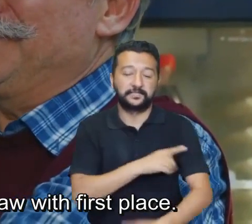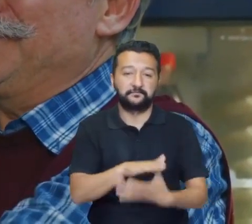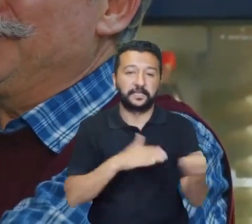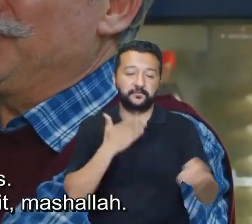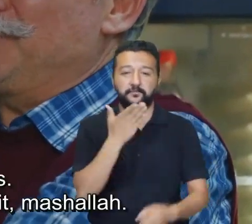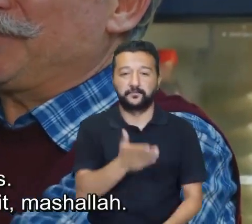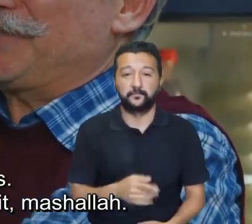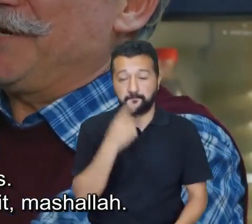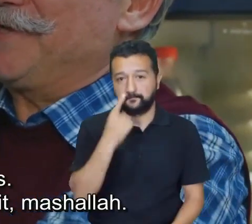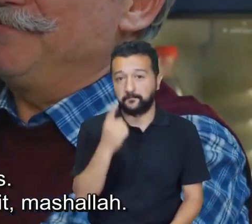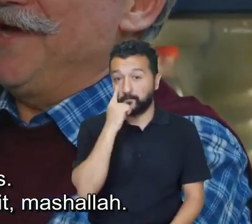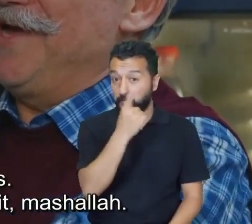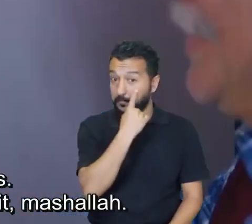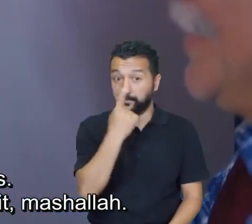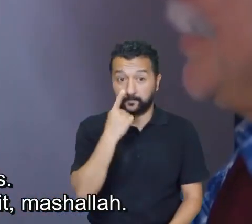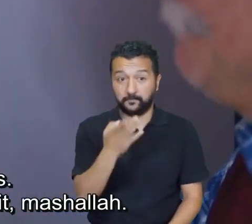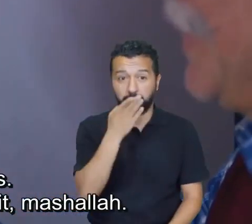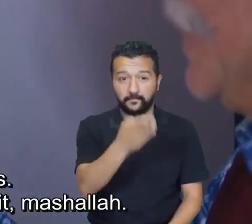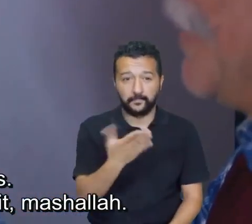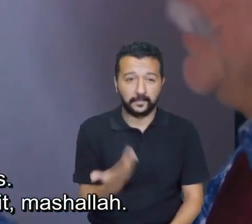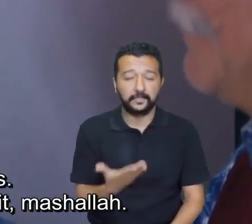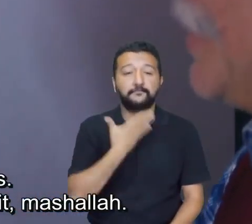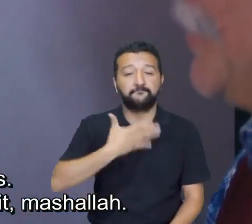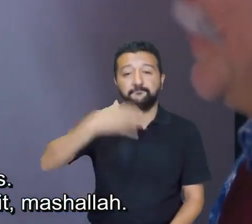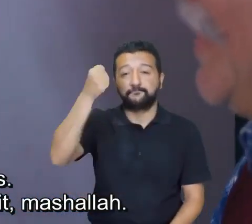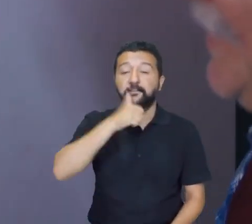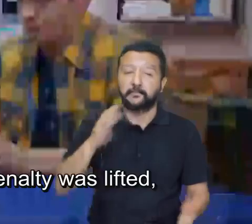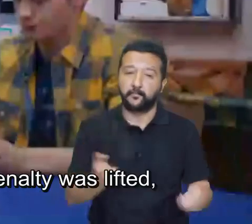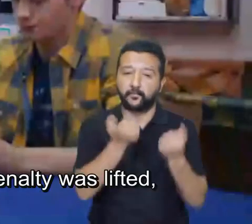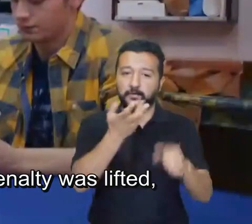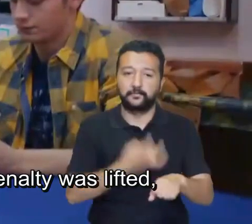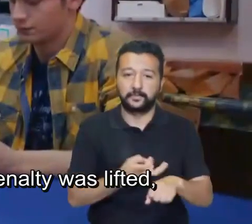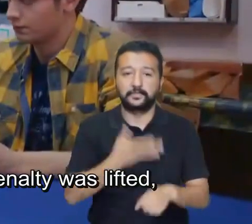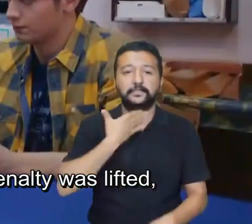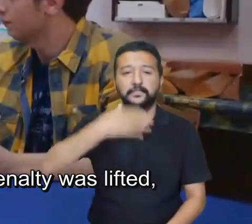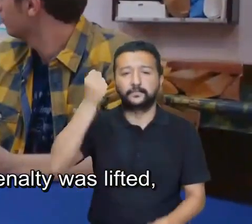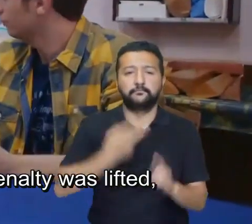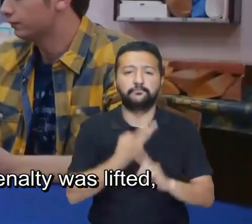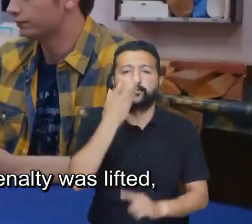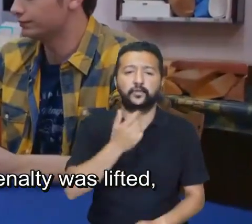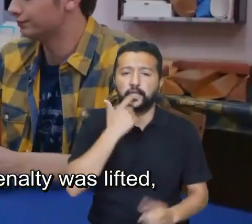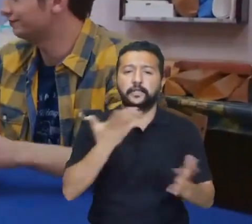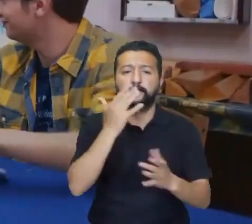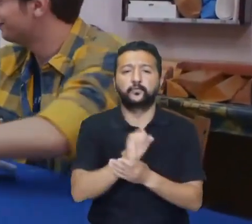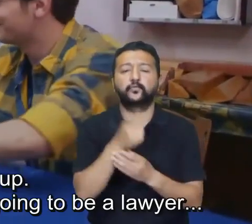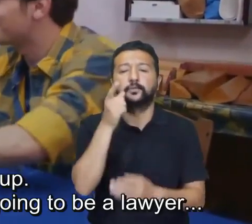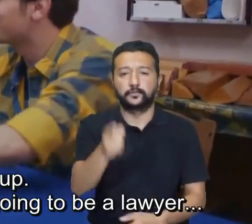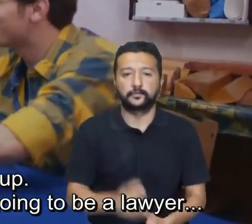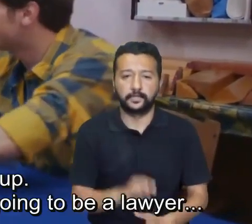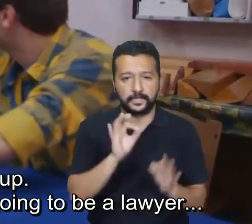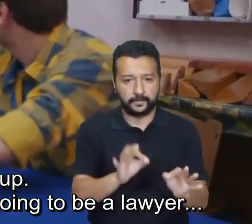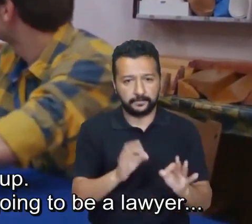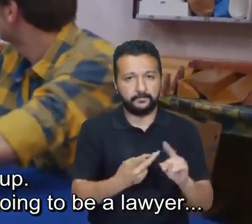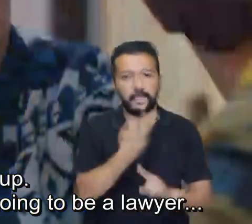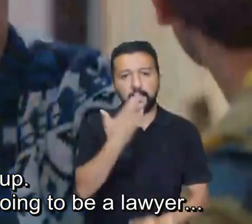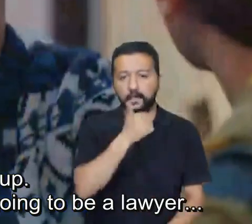bitirdi. Şu bakışlara bakın be. İpten adam alır maşallah. İdam cezası kalkalı yıllar oluyor zaten usta. Tabii